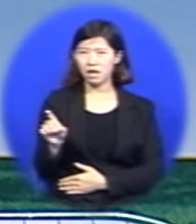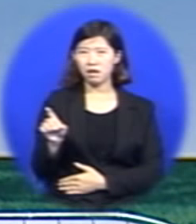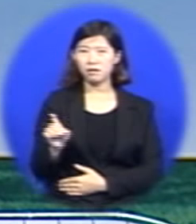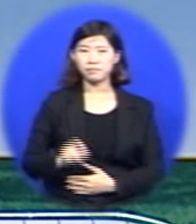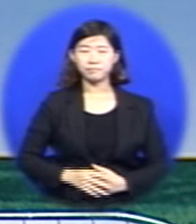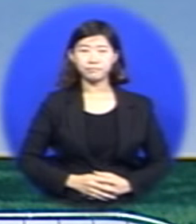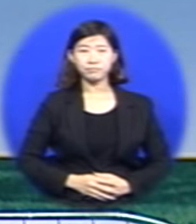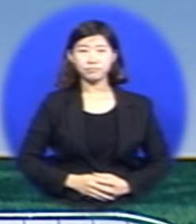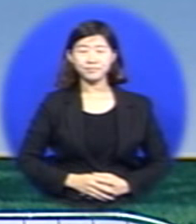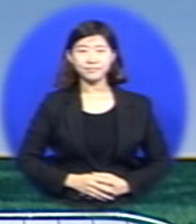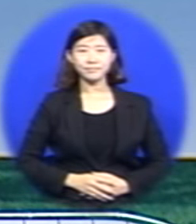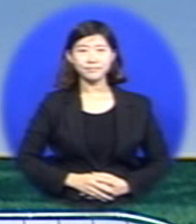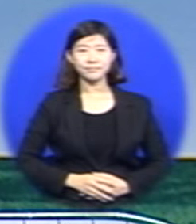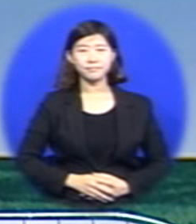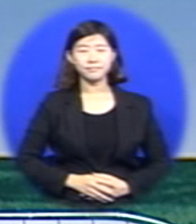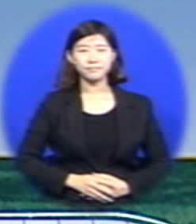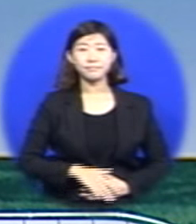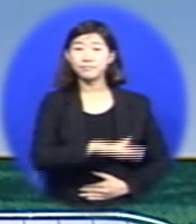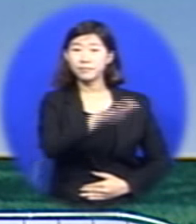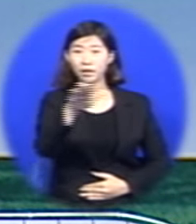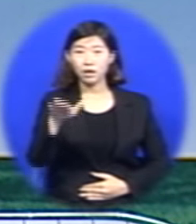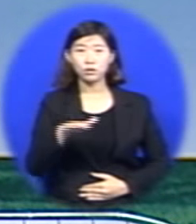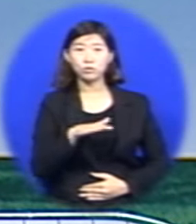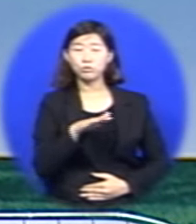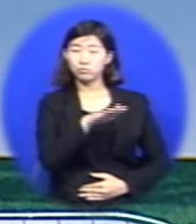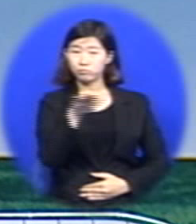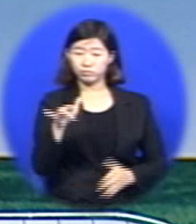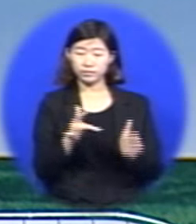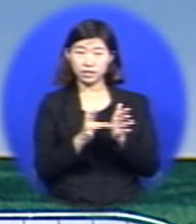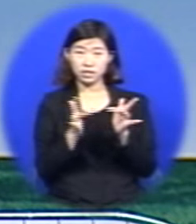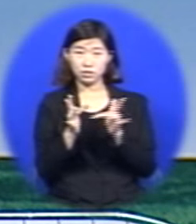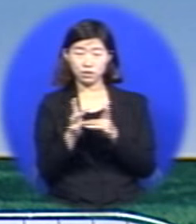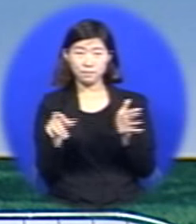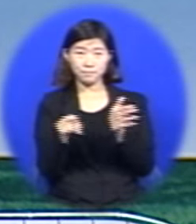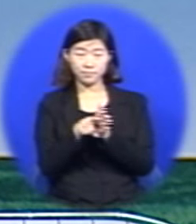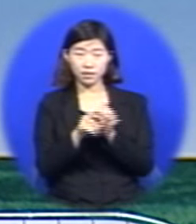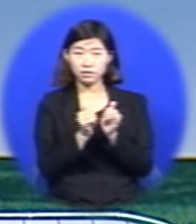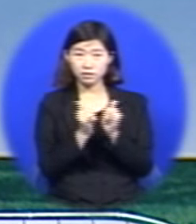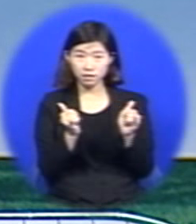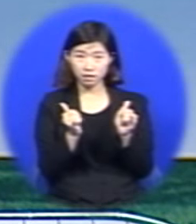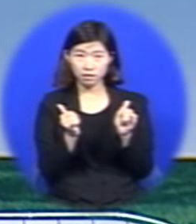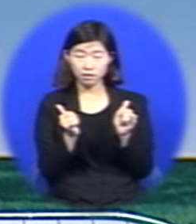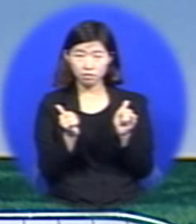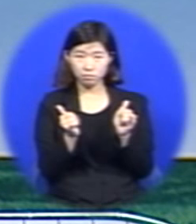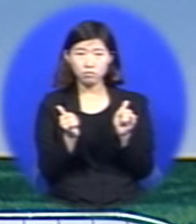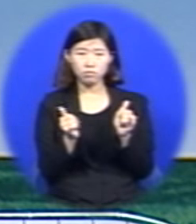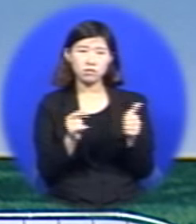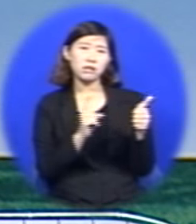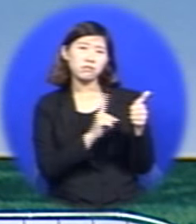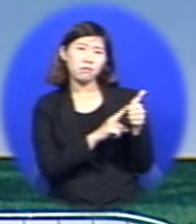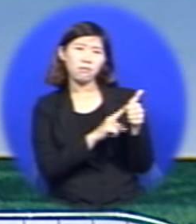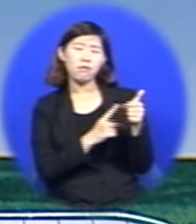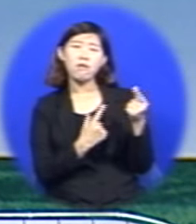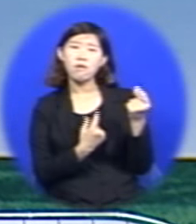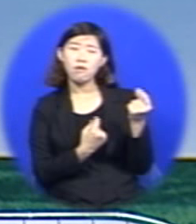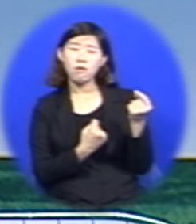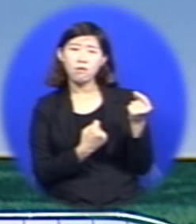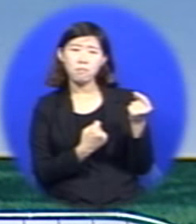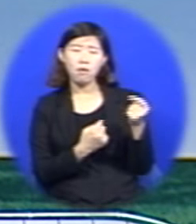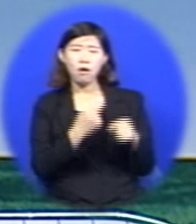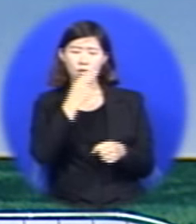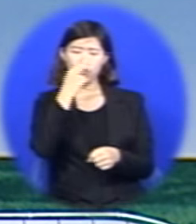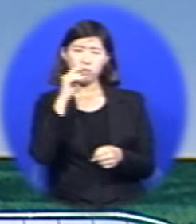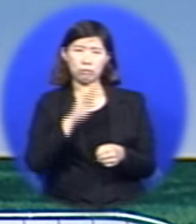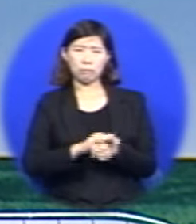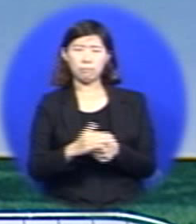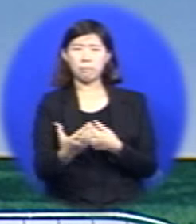여러분, 우리 예수 믿는 사람은 이 소포클레스와 같은 이런 상황에 늘